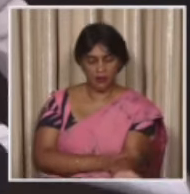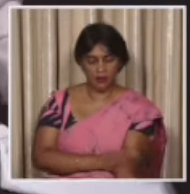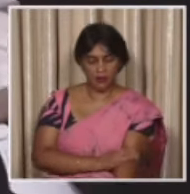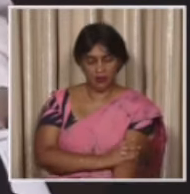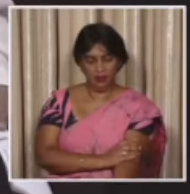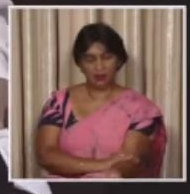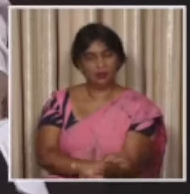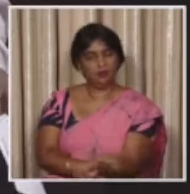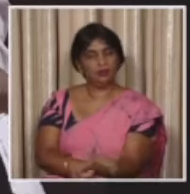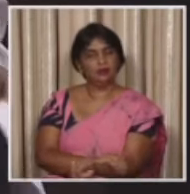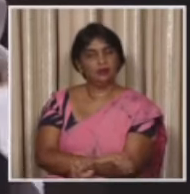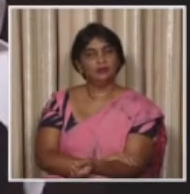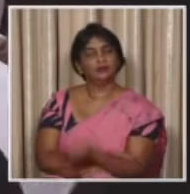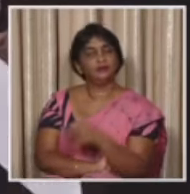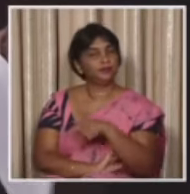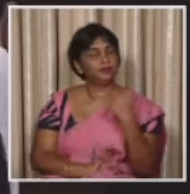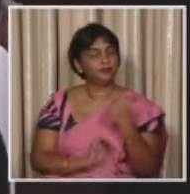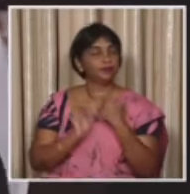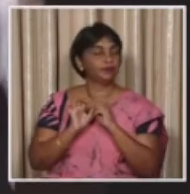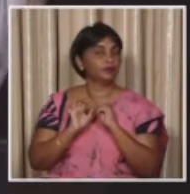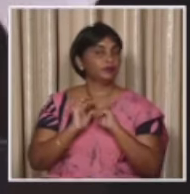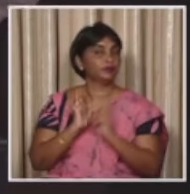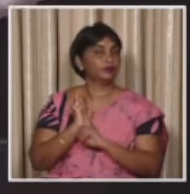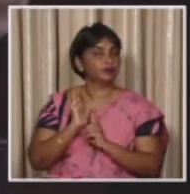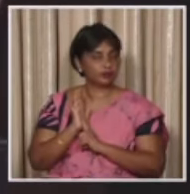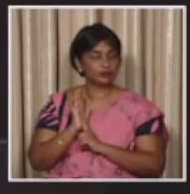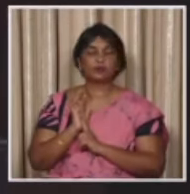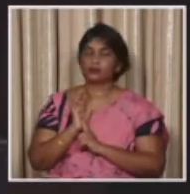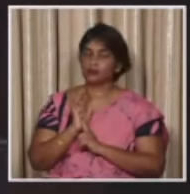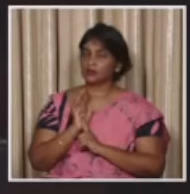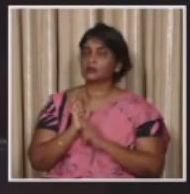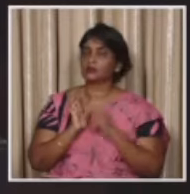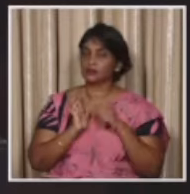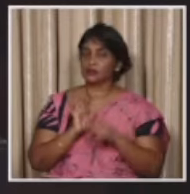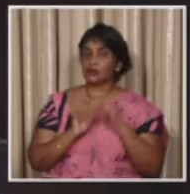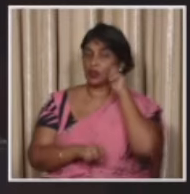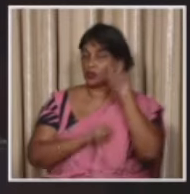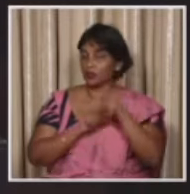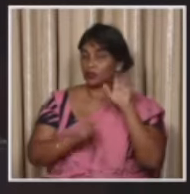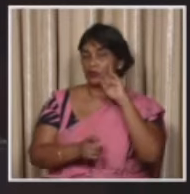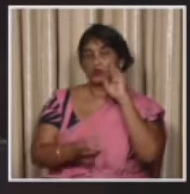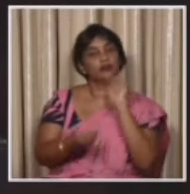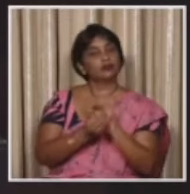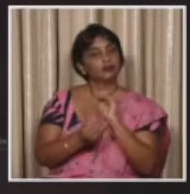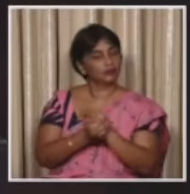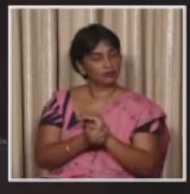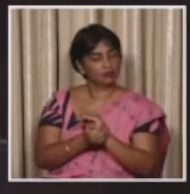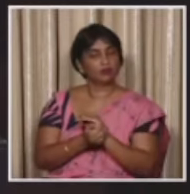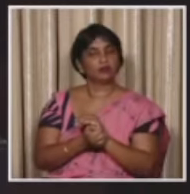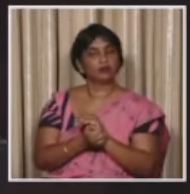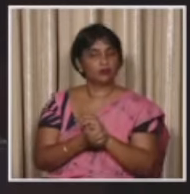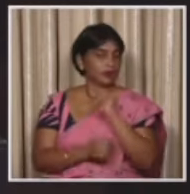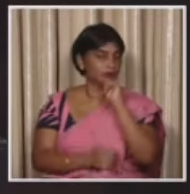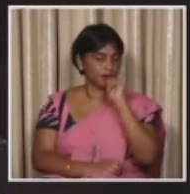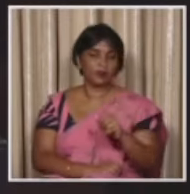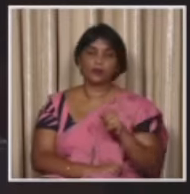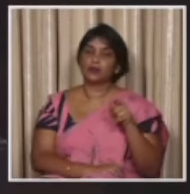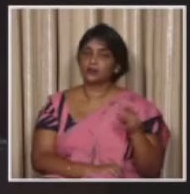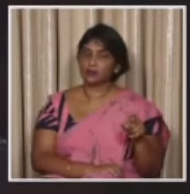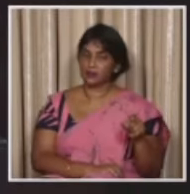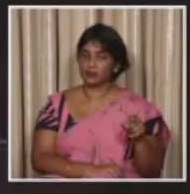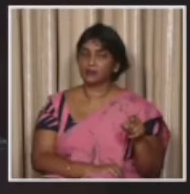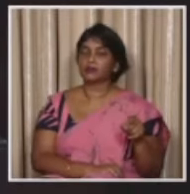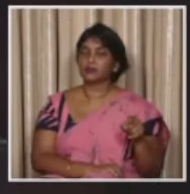අලුත් පනතේ කන්සියුමර් ප්‍රොටෙක්ෂන්, පාරිභෝගික ආරක්ෂා වීම ගැන ඇත්ත වශයෙන්ම